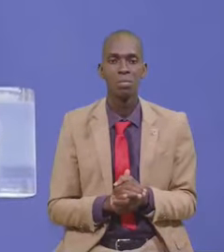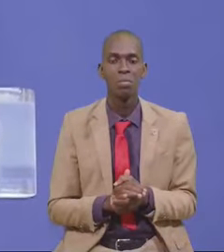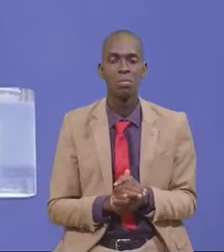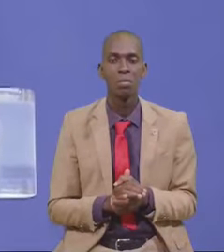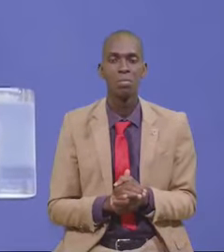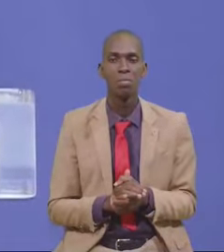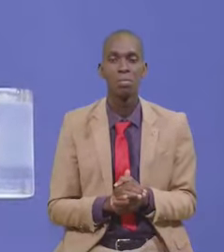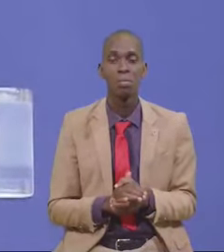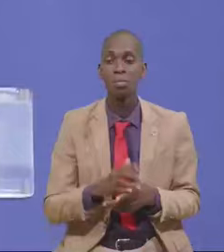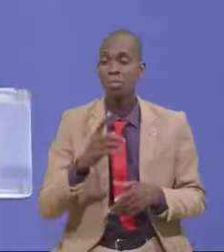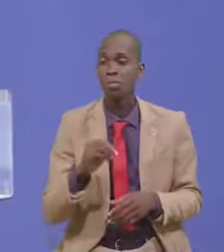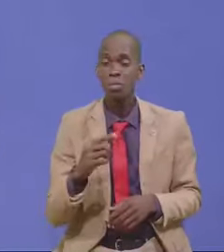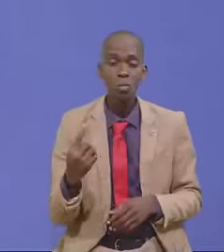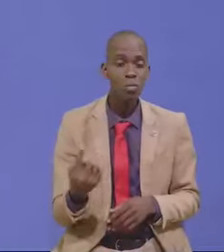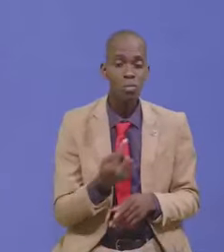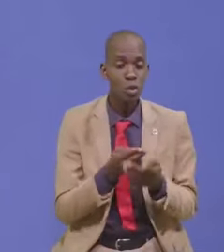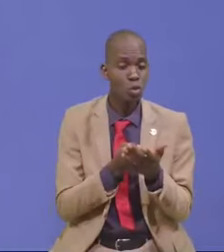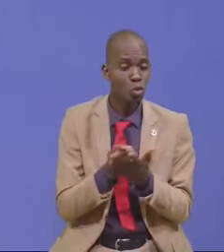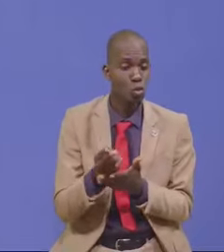La seule vérité avec laquelle tu iras,